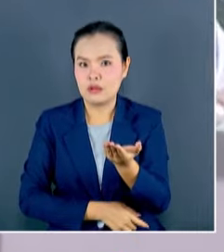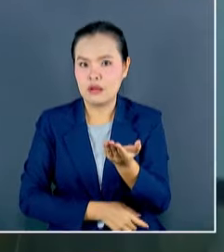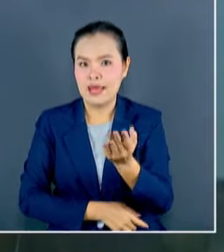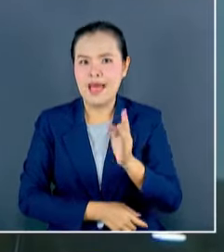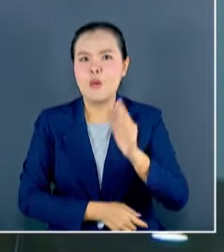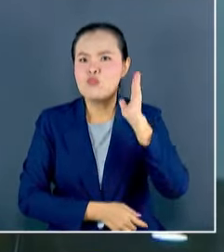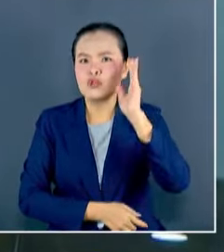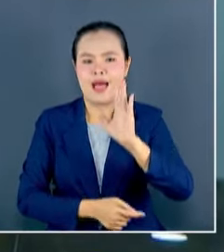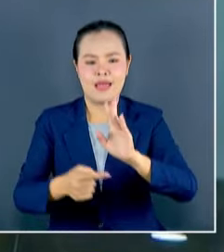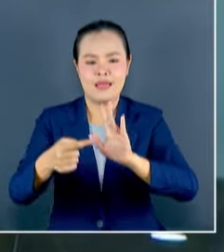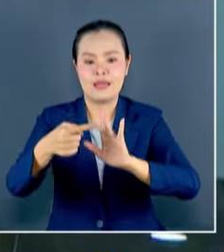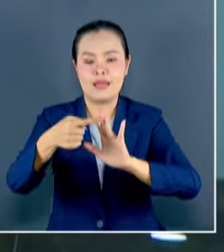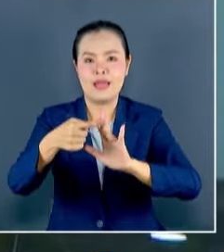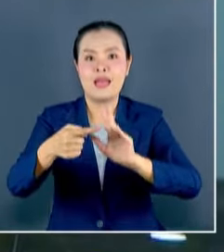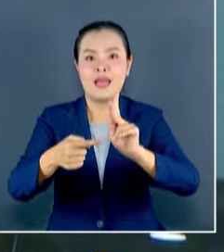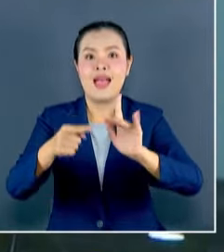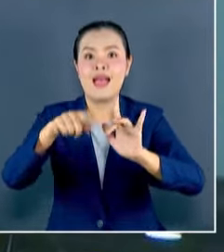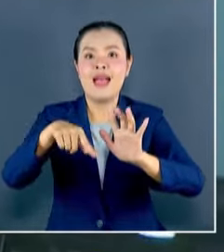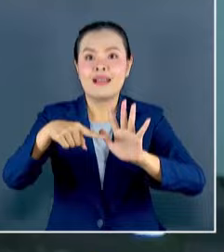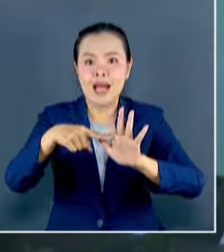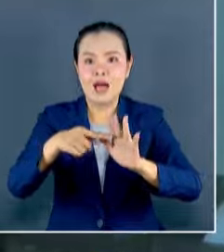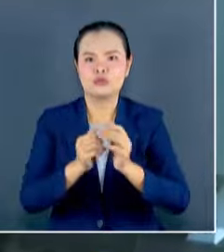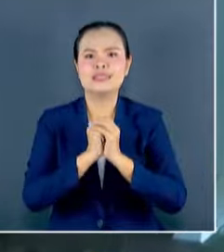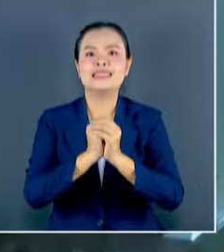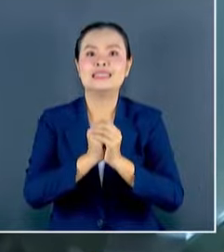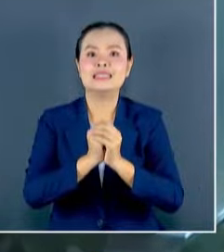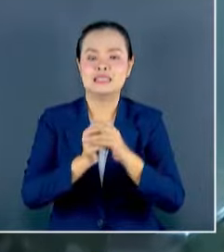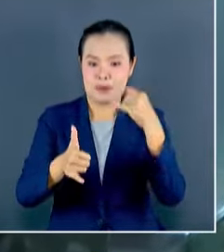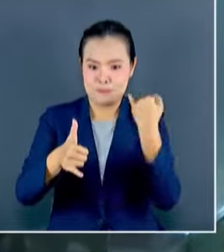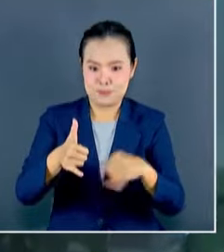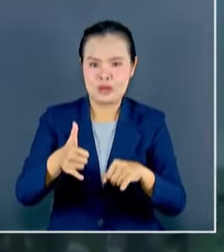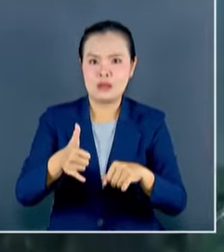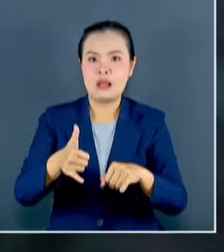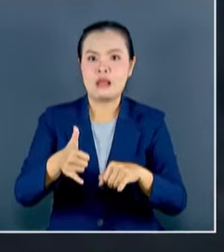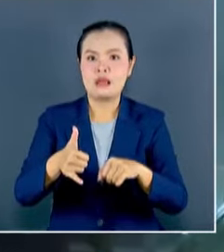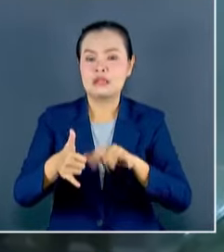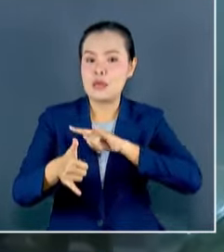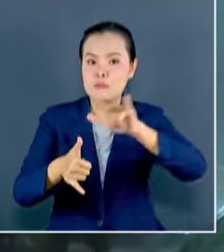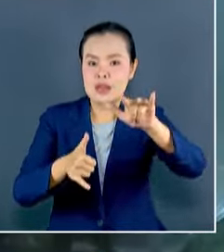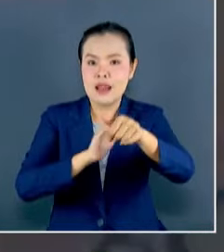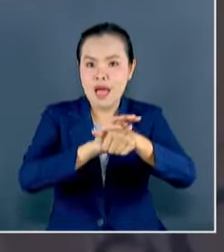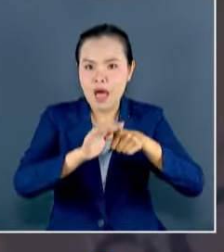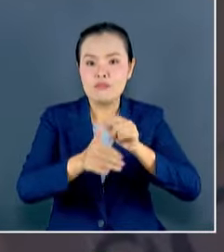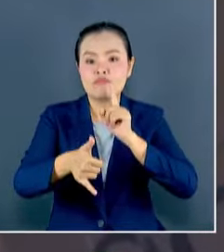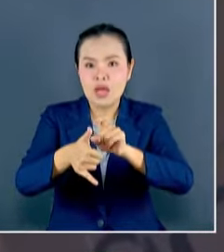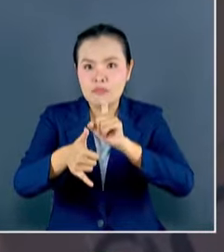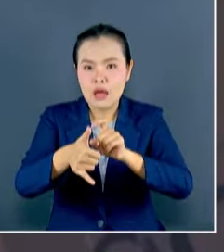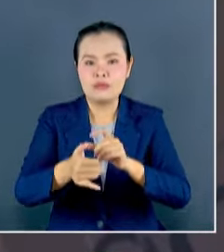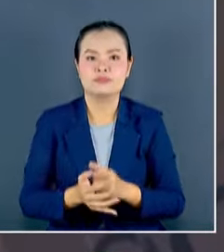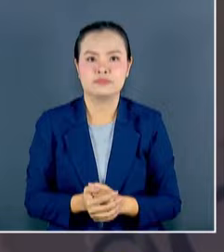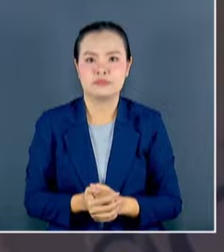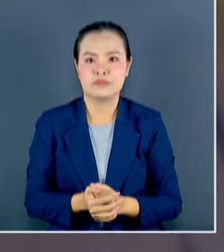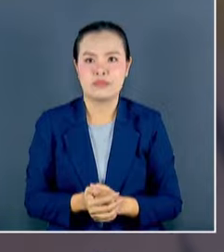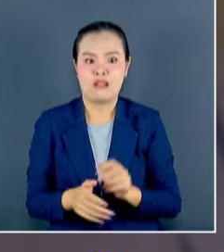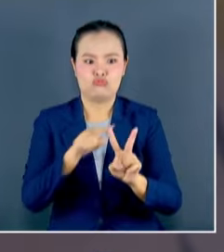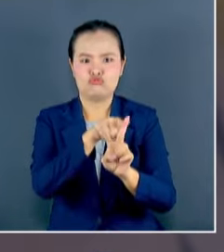เก้าหรือนายหลี่เซิ่งเจียวซึ่งเป็นผู้ต้องหาอีกคนที่อยู่ระหว่างการหลบหนีเพื่อจะสอบเพิ่มเติมว่าเฮีย